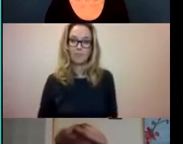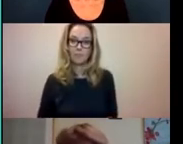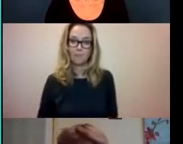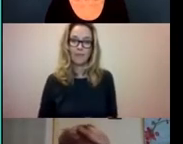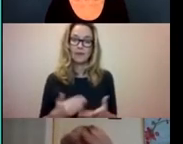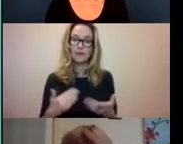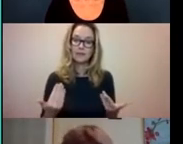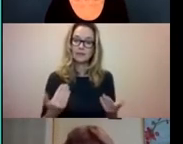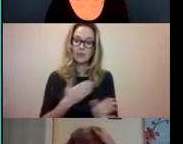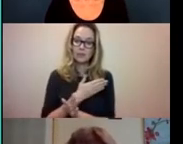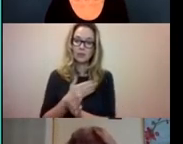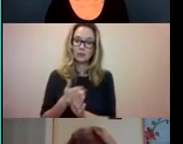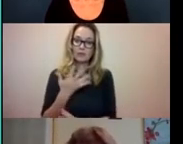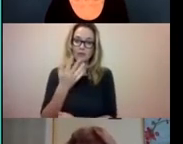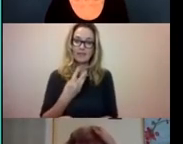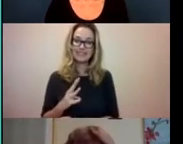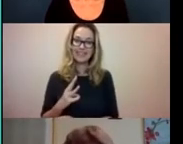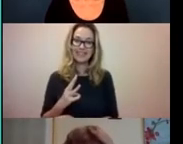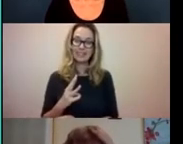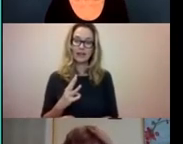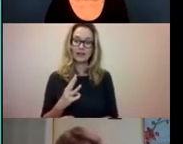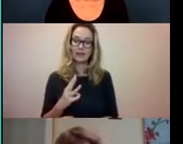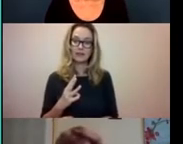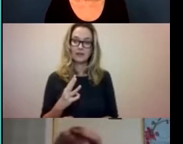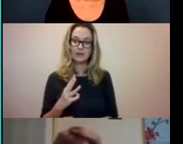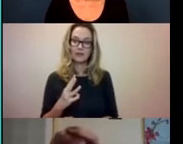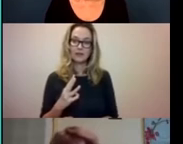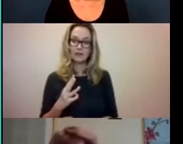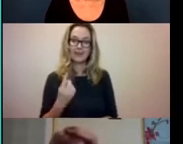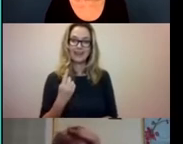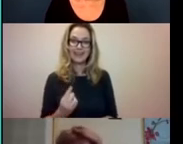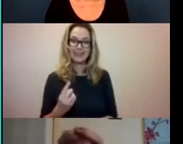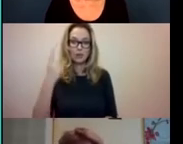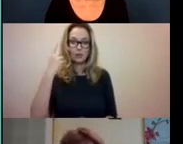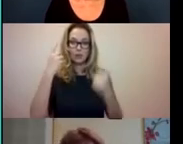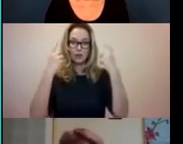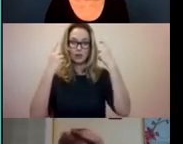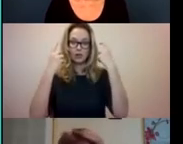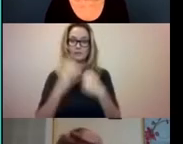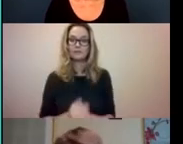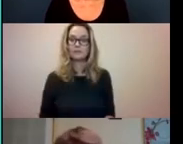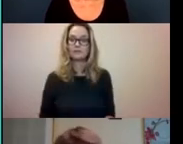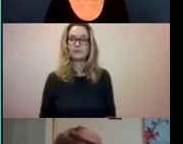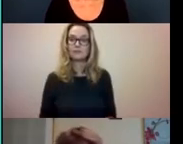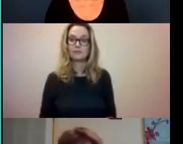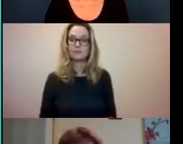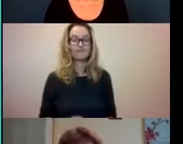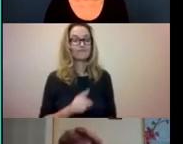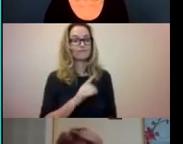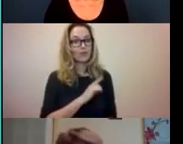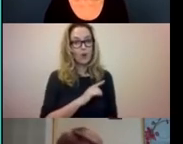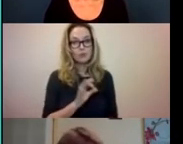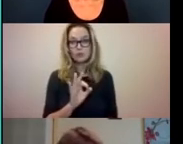Eigenlijk heb ik tot mijn 35e jaar gedaan met 1 gehoorapparaat. Ik heb gewone scholen gedaan. Ik